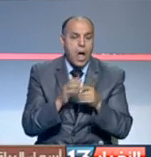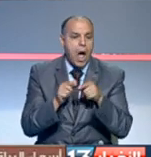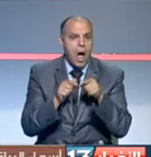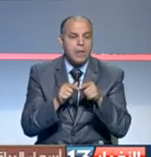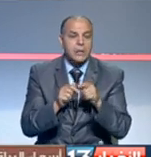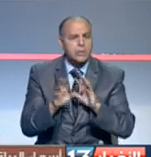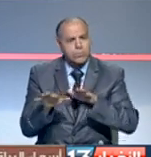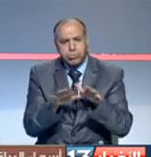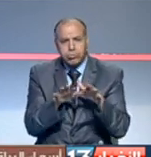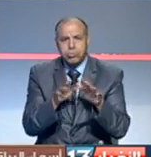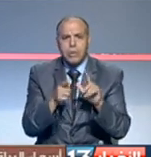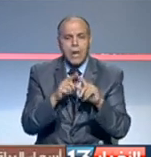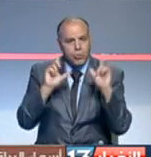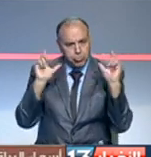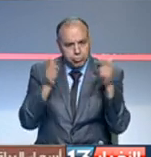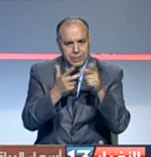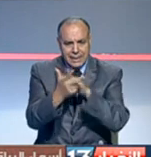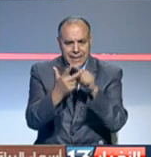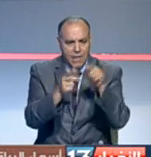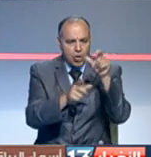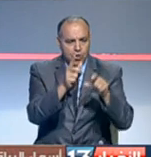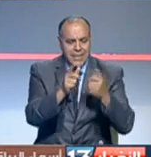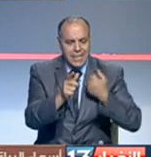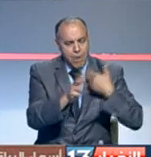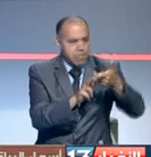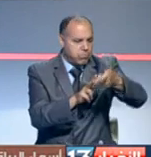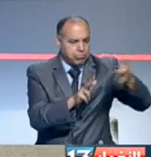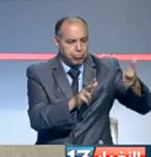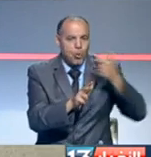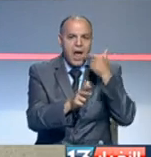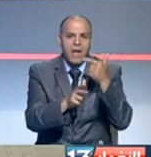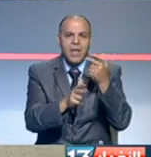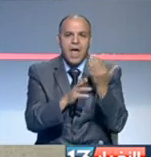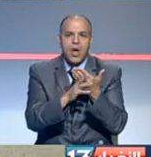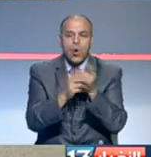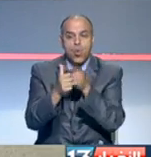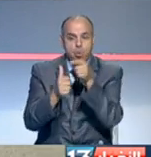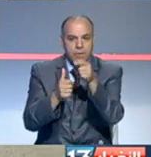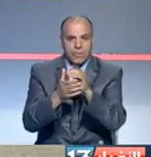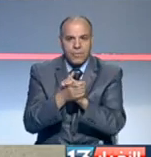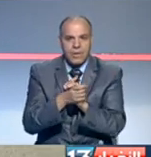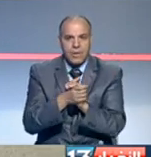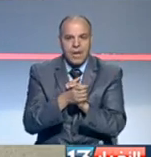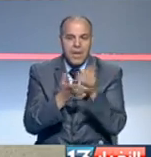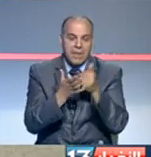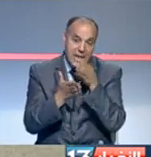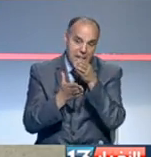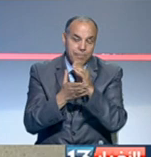وامن للقضاء على ثلاث عناصر ارهابيه باحدى المدارس الابتدائيه باكوده